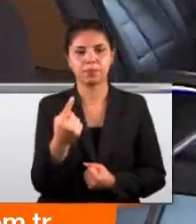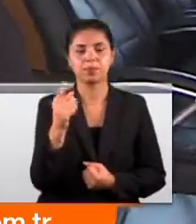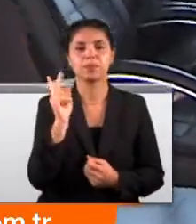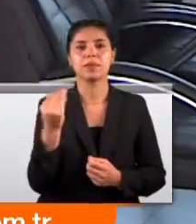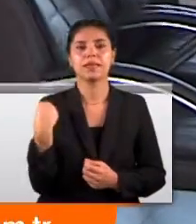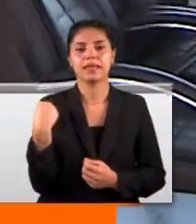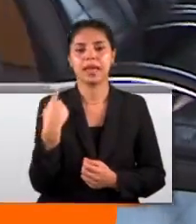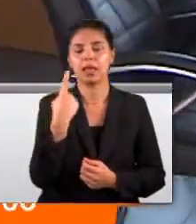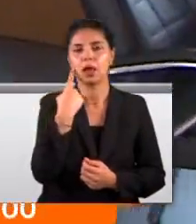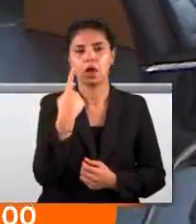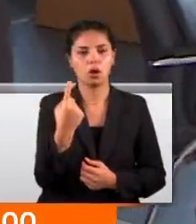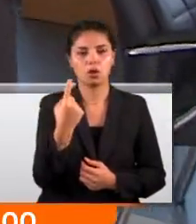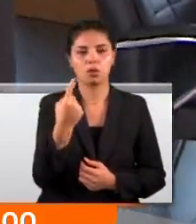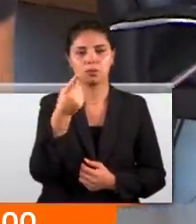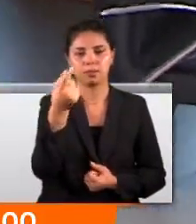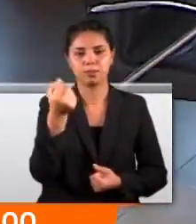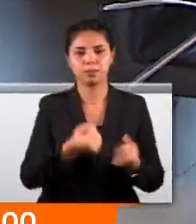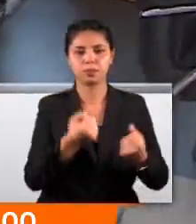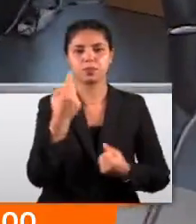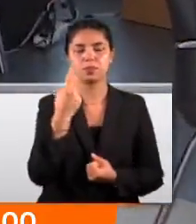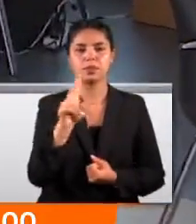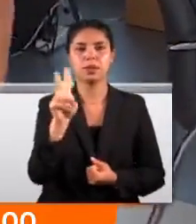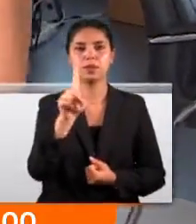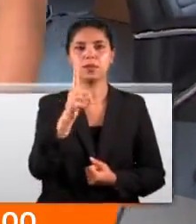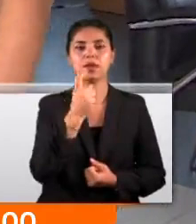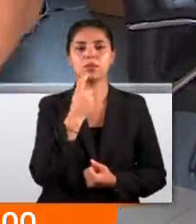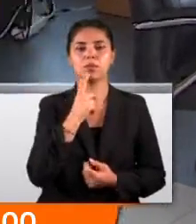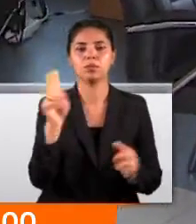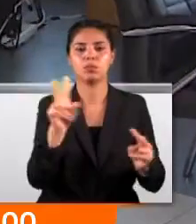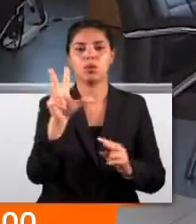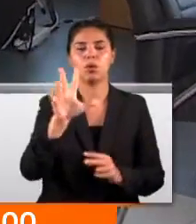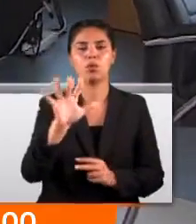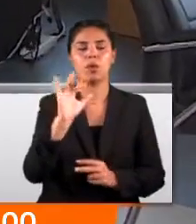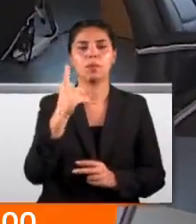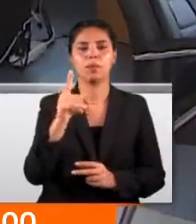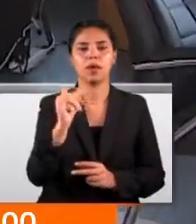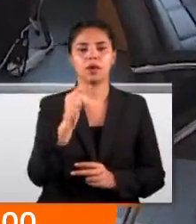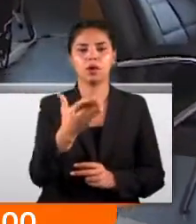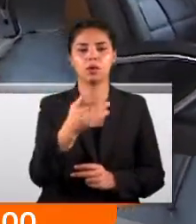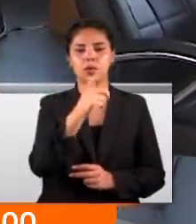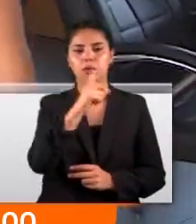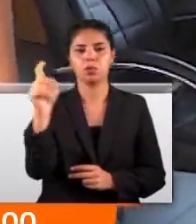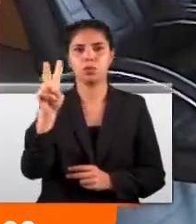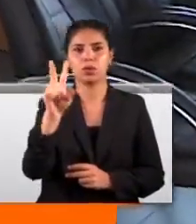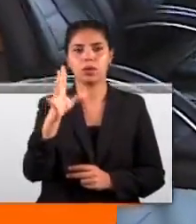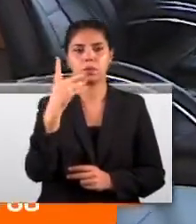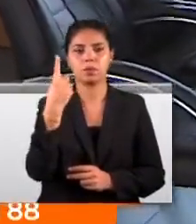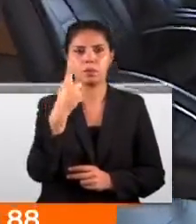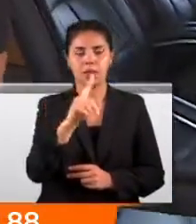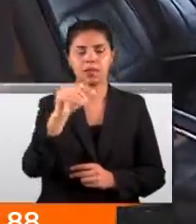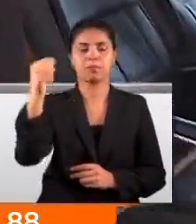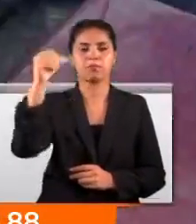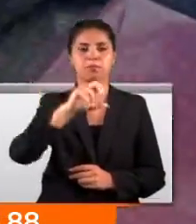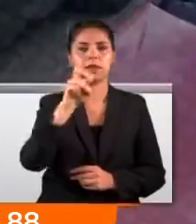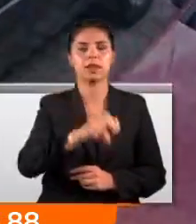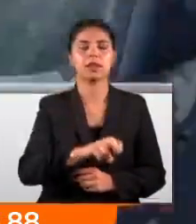Yeni olmasına rağmen bu arabalarda 2021 model 35 bin kilometredeki bu arabada 925 bin liradan 875 bin